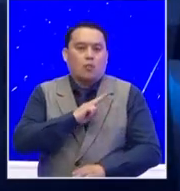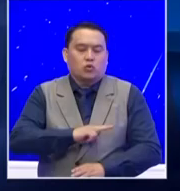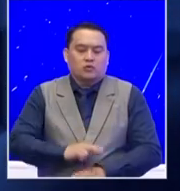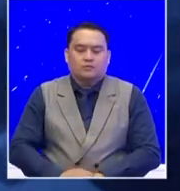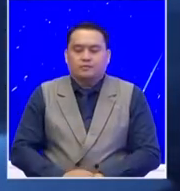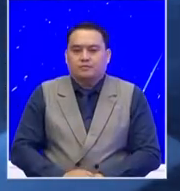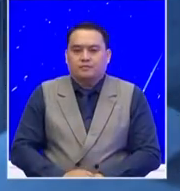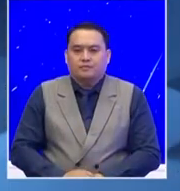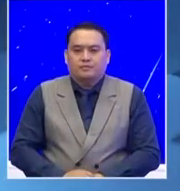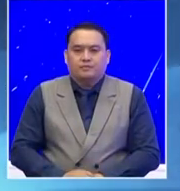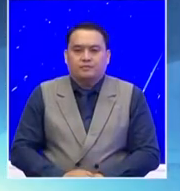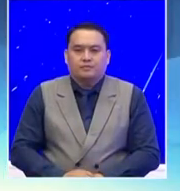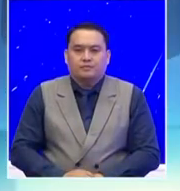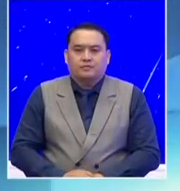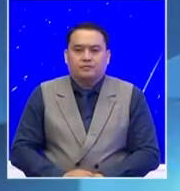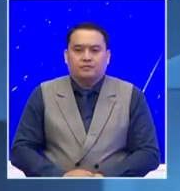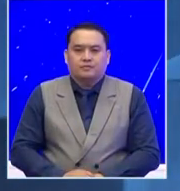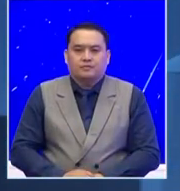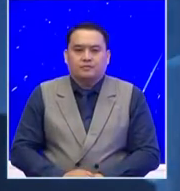Алексей Цой, Абай Кутыкбай, телеканал ЖТСУ.